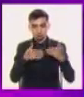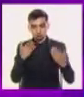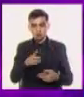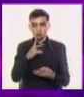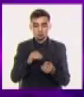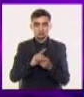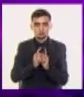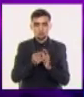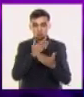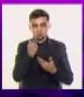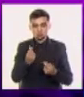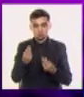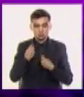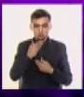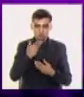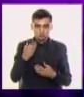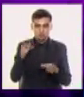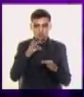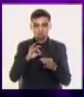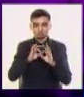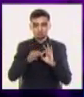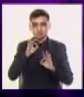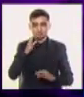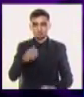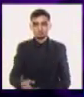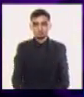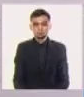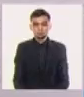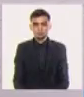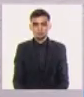ситуация не изменилась. Подробности в материале Бахрома Абдуллаева.